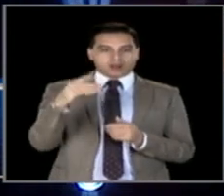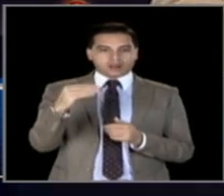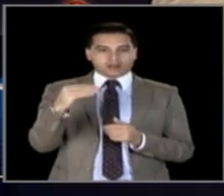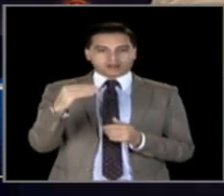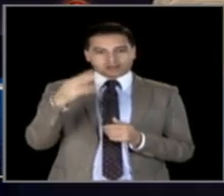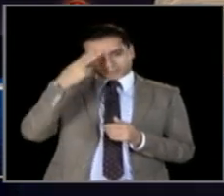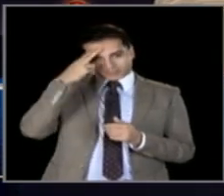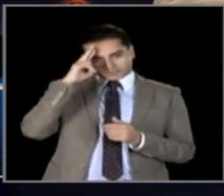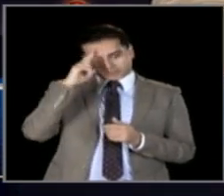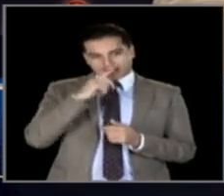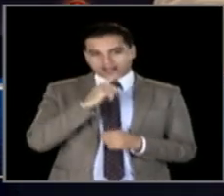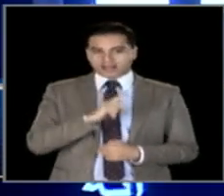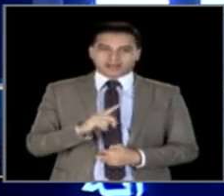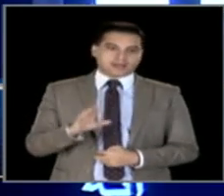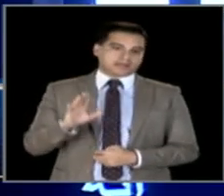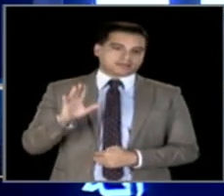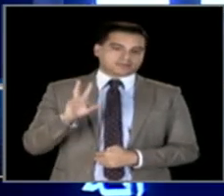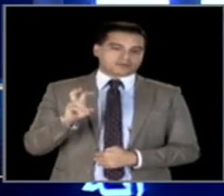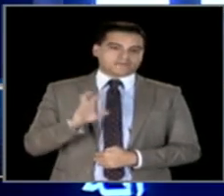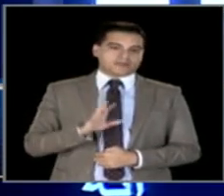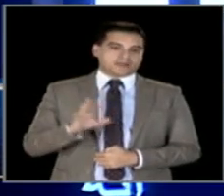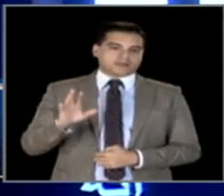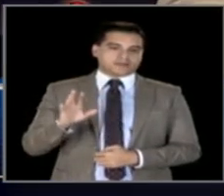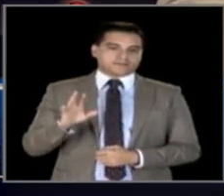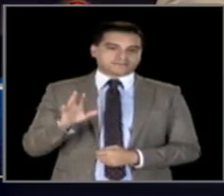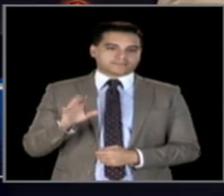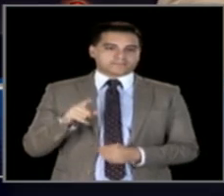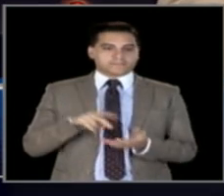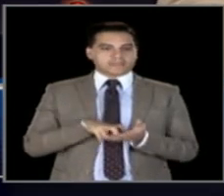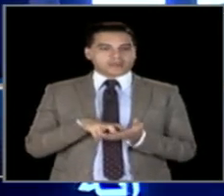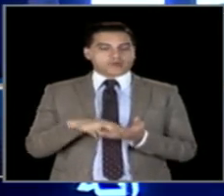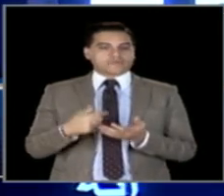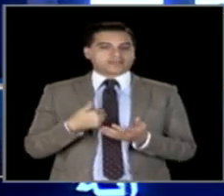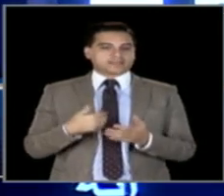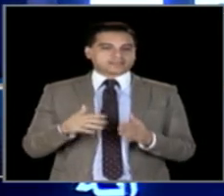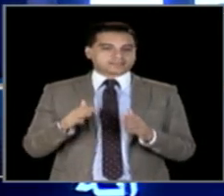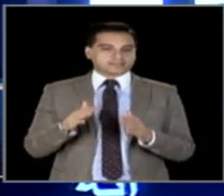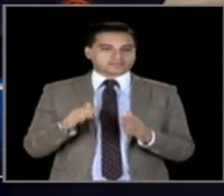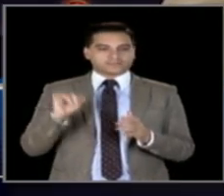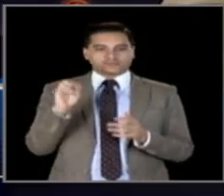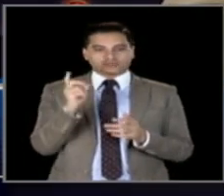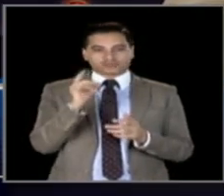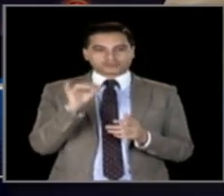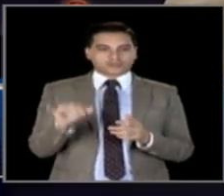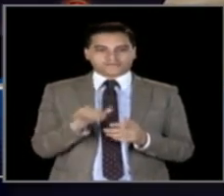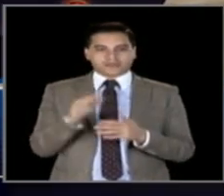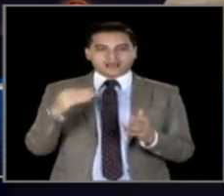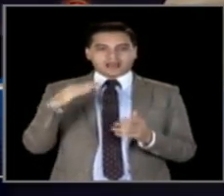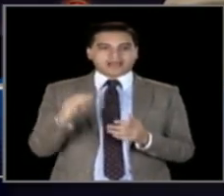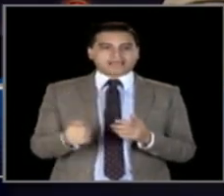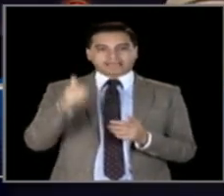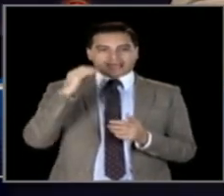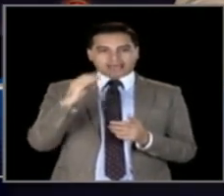لا بقى لا بقى بتخوفيني كده. مصطفى حجاج؟ مصطفى